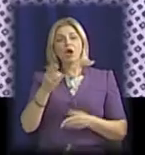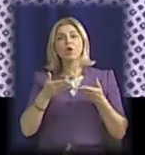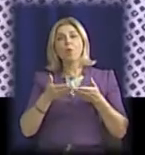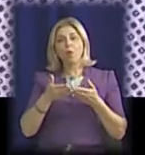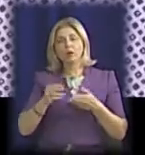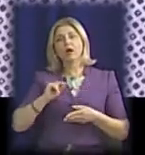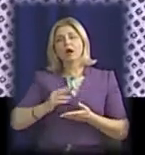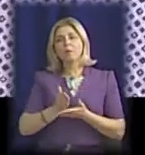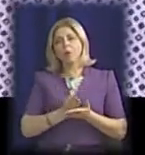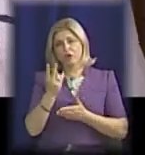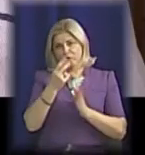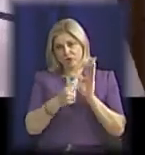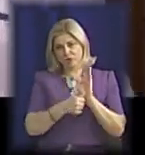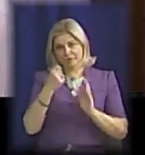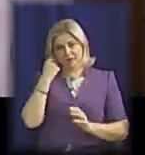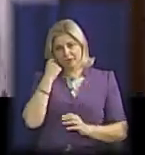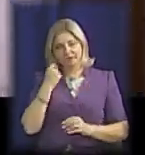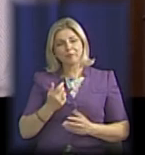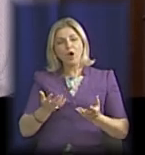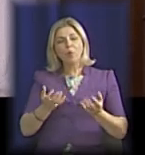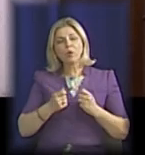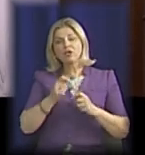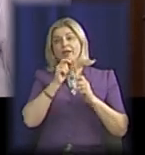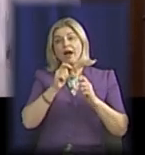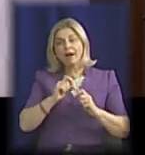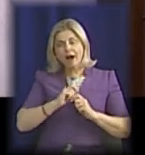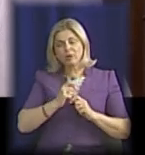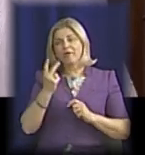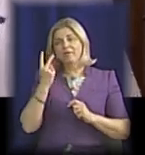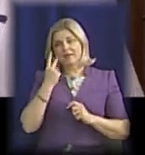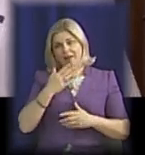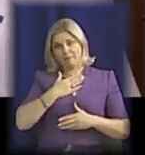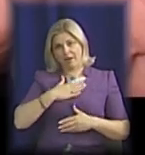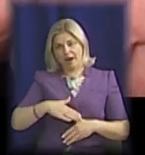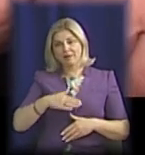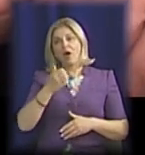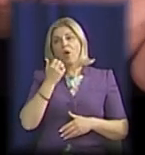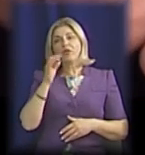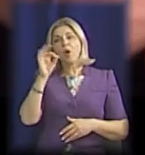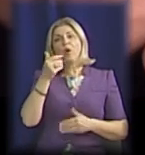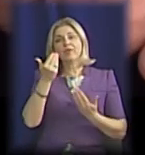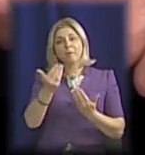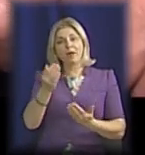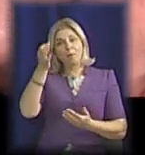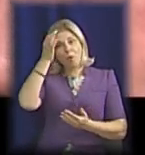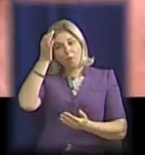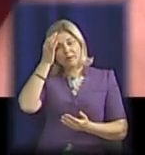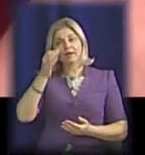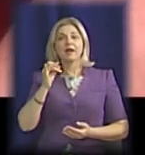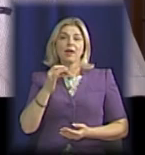працює вже 26 років. Получати награди завжди приємно, і коли тебе пам'ятають. Хотілося б, щоб